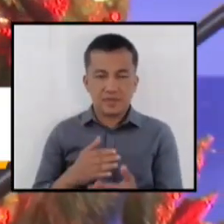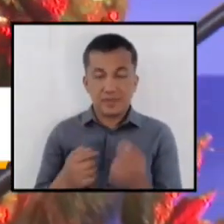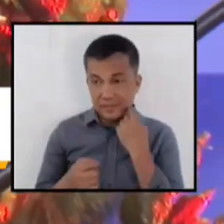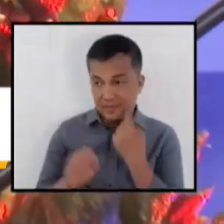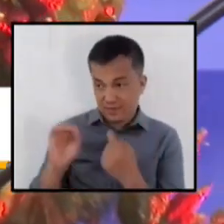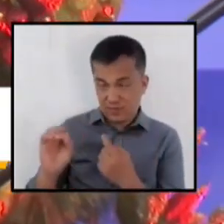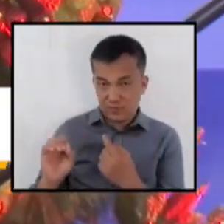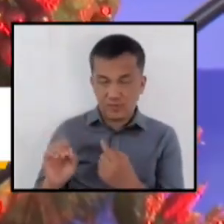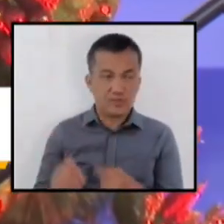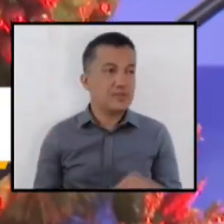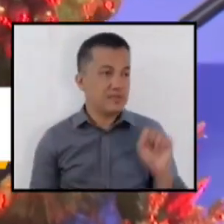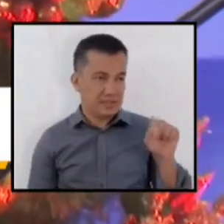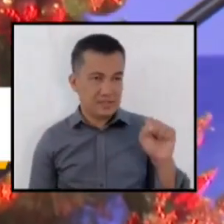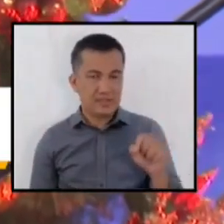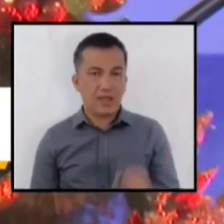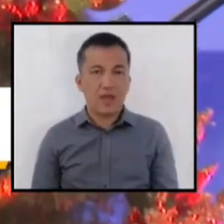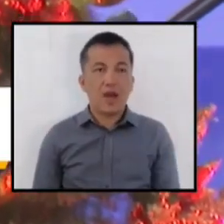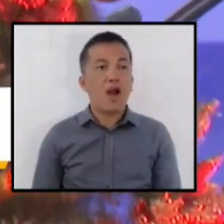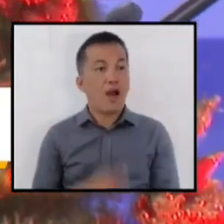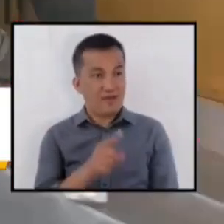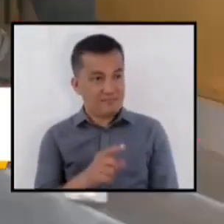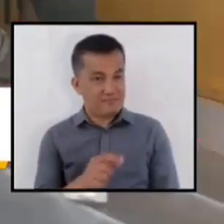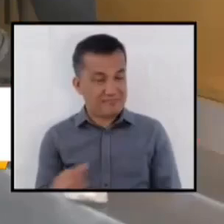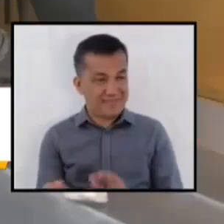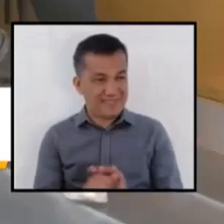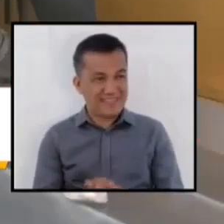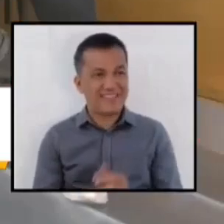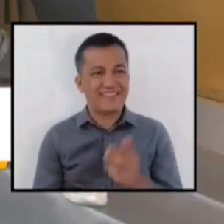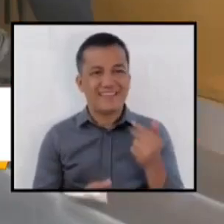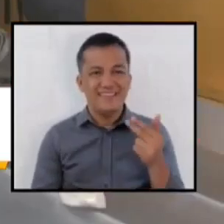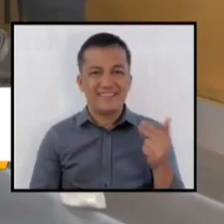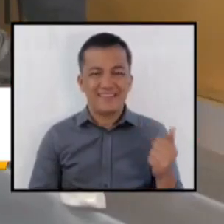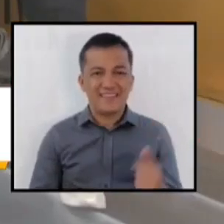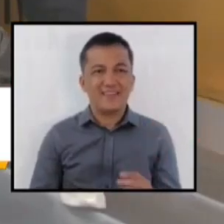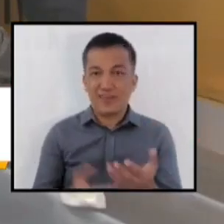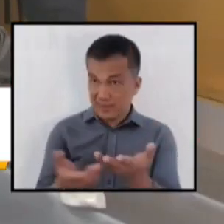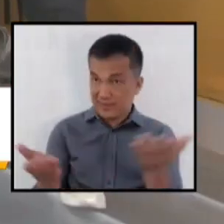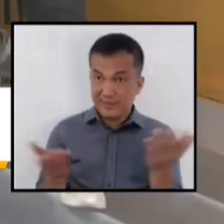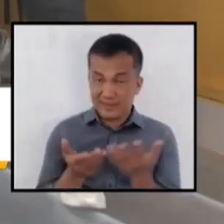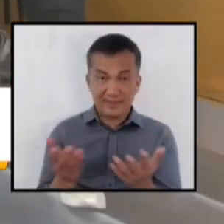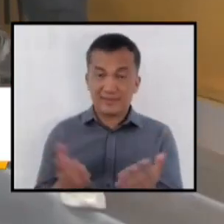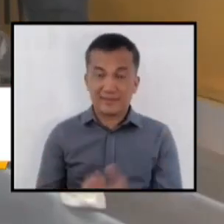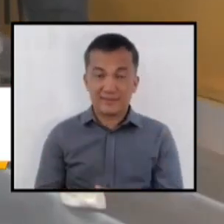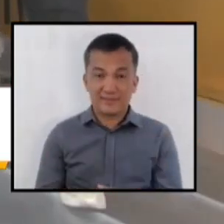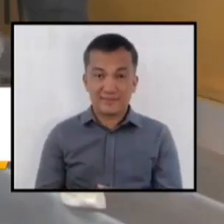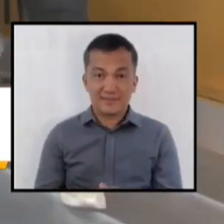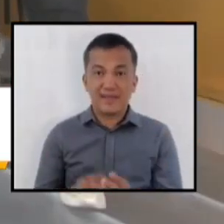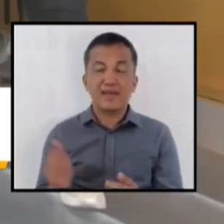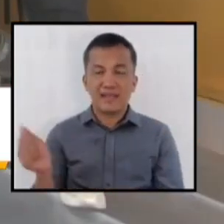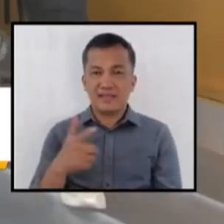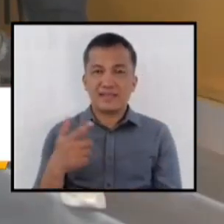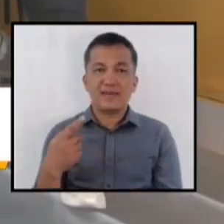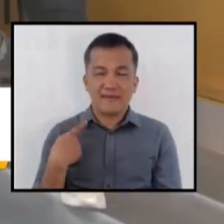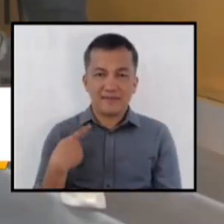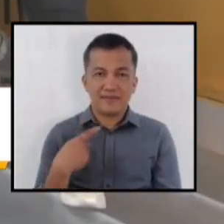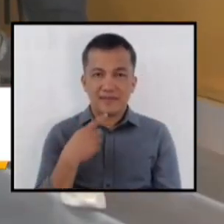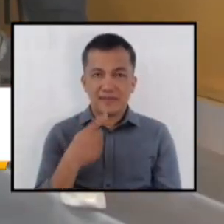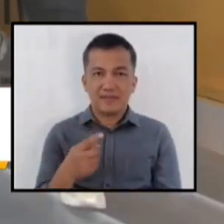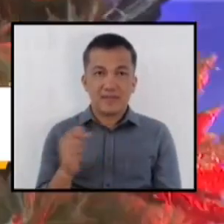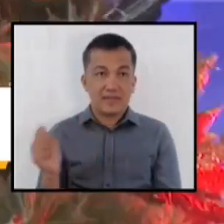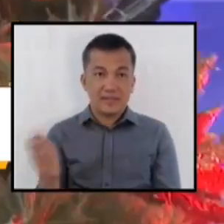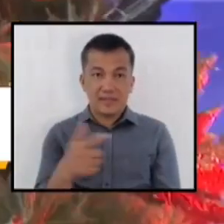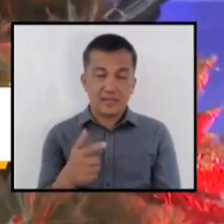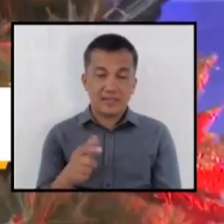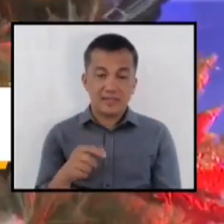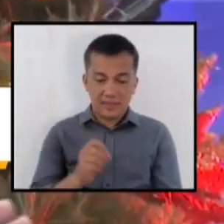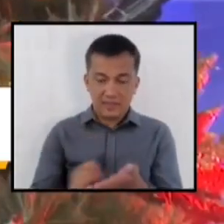ako po nagsulat. Ikaw pala ay naakit na. Okay yung lahat? Lahat naman po. So lahat ng sinusulat yung